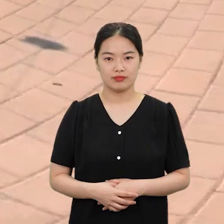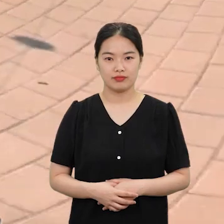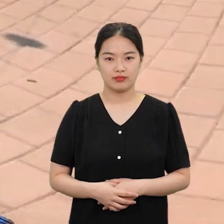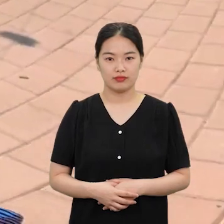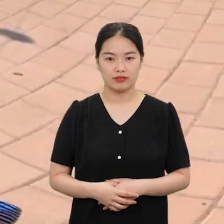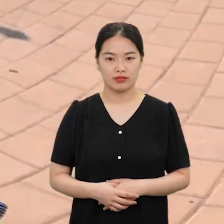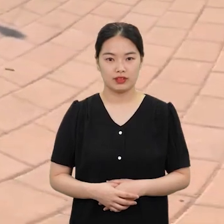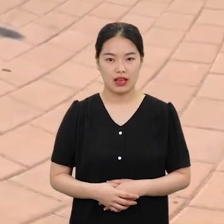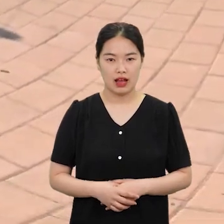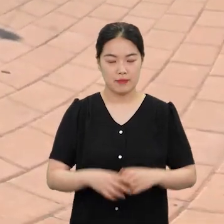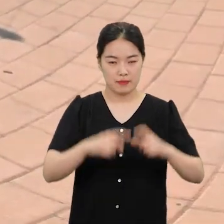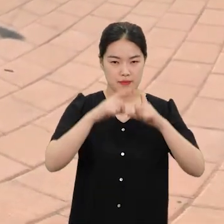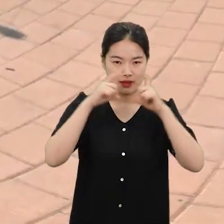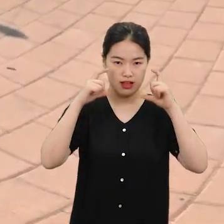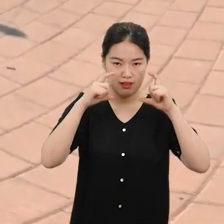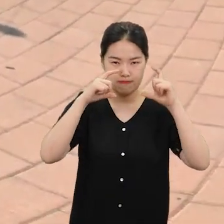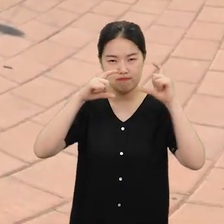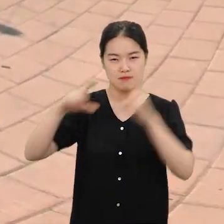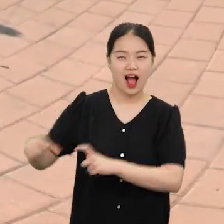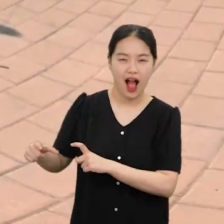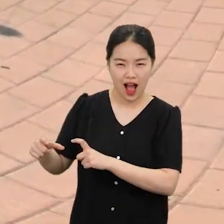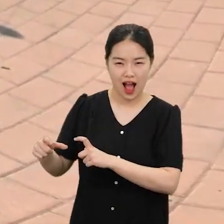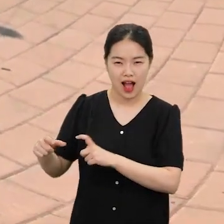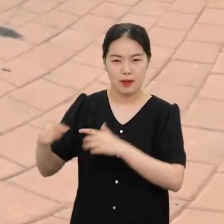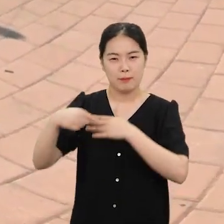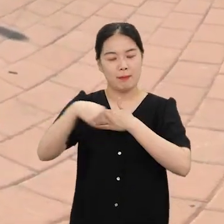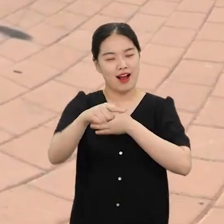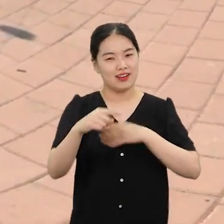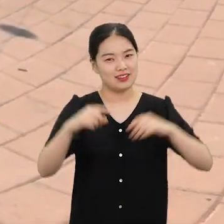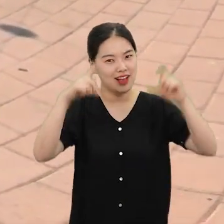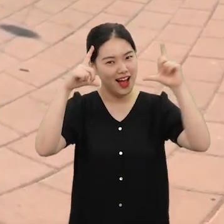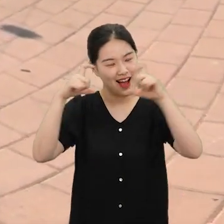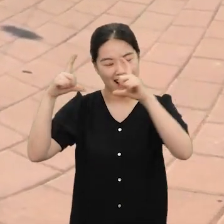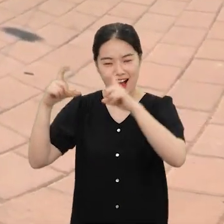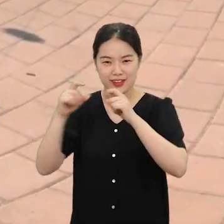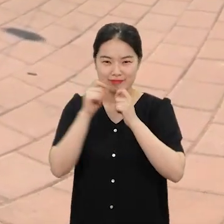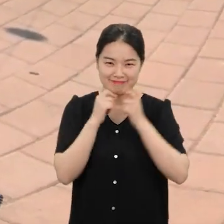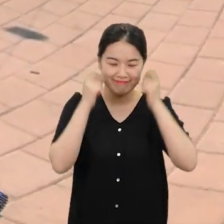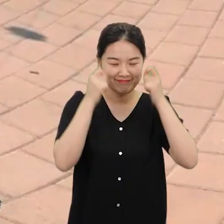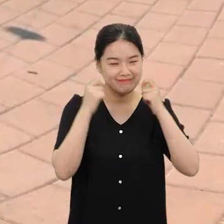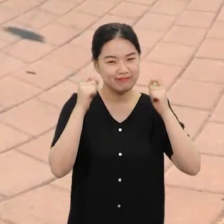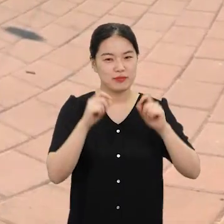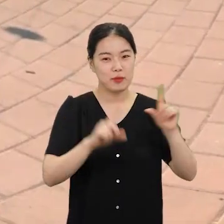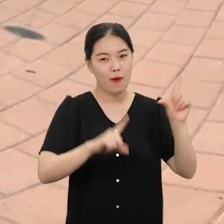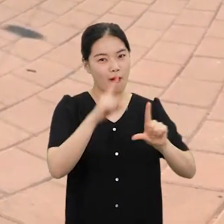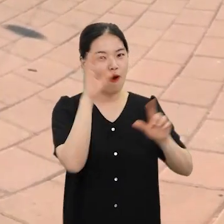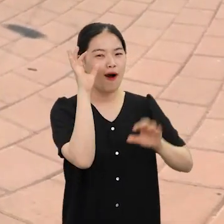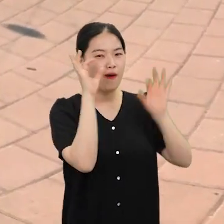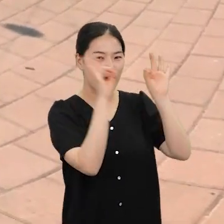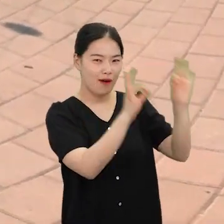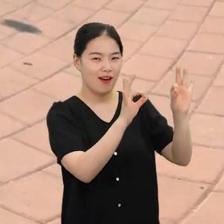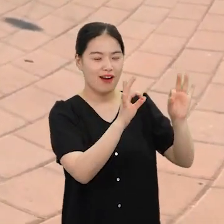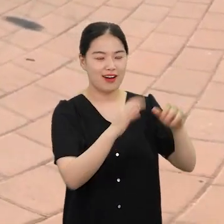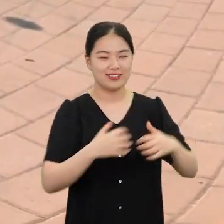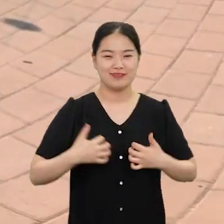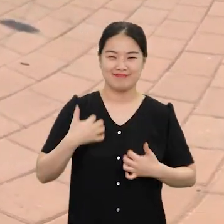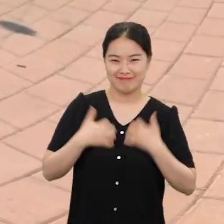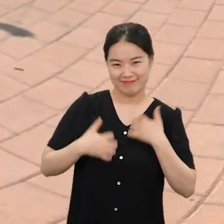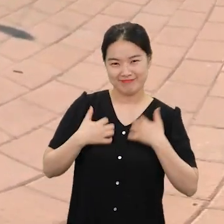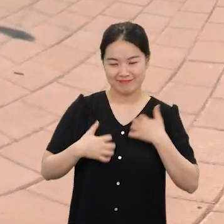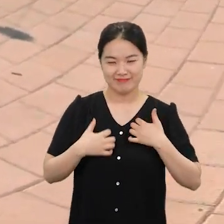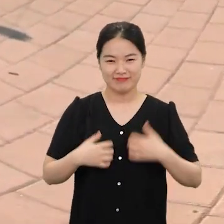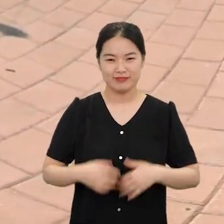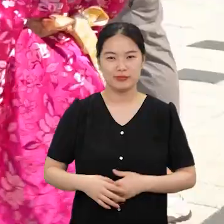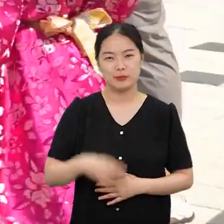우리 마스크 벗고 활짝 웃고 사진을 찍는 친구들 보니까 저도 너무 기쁘고 좋은